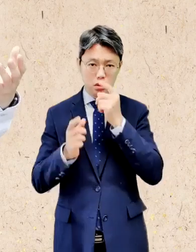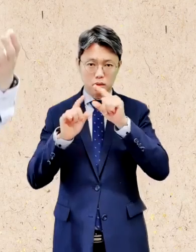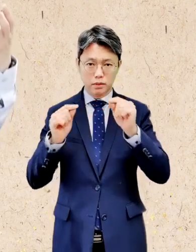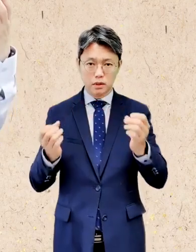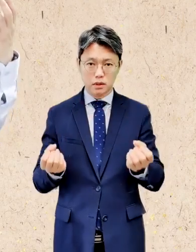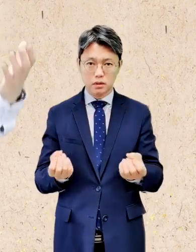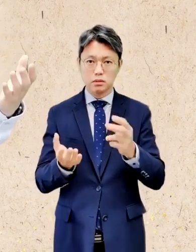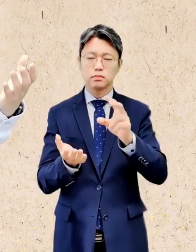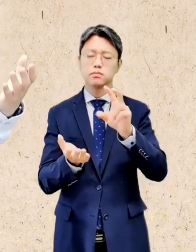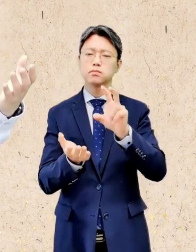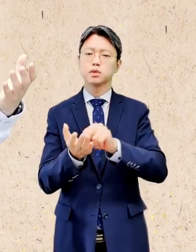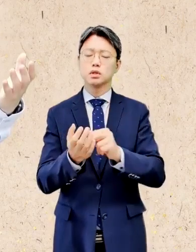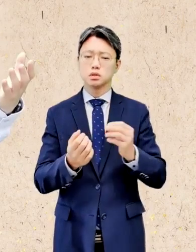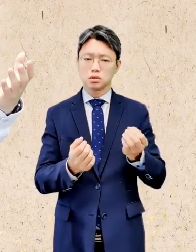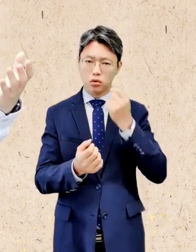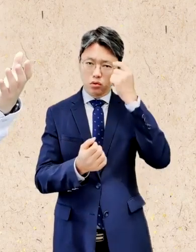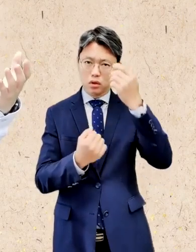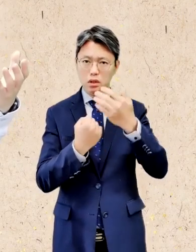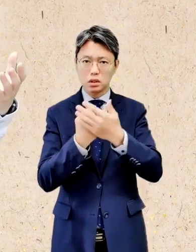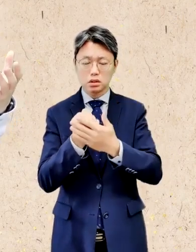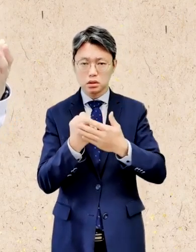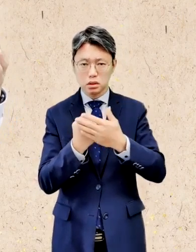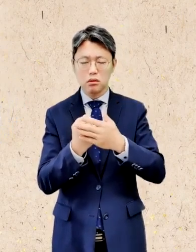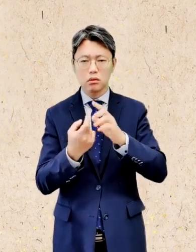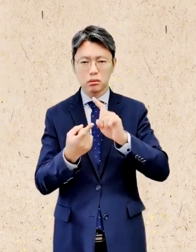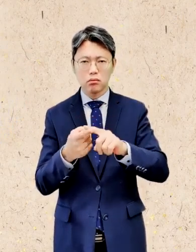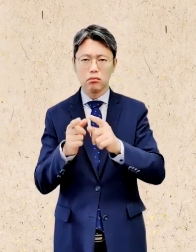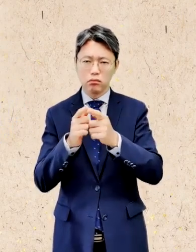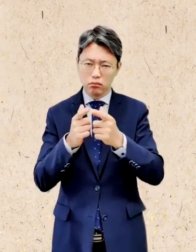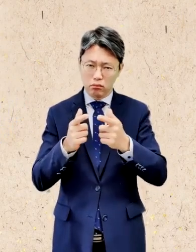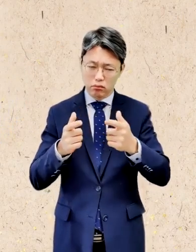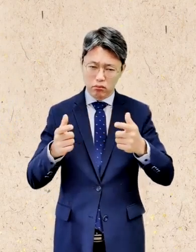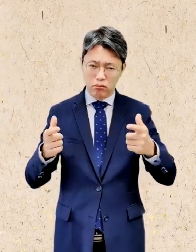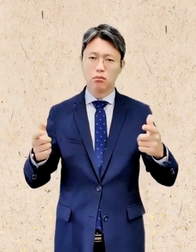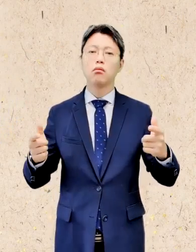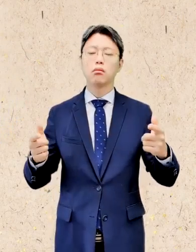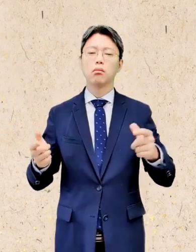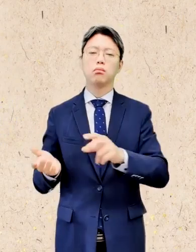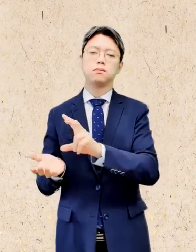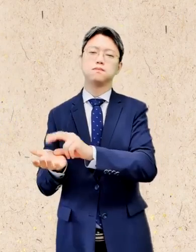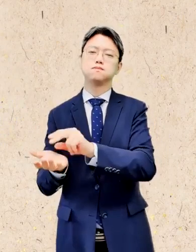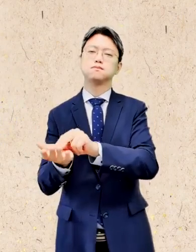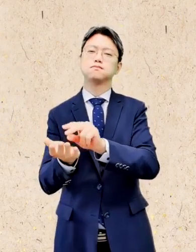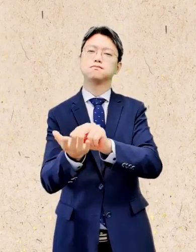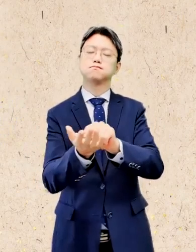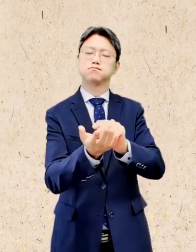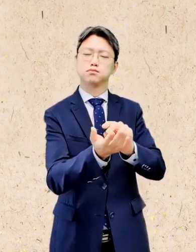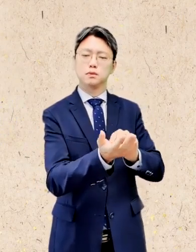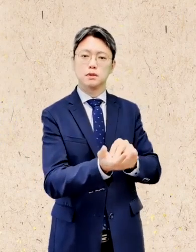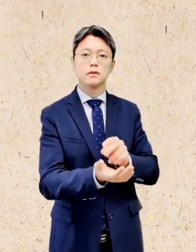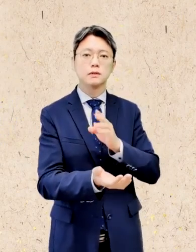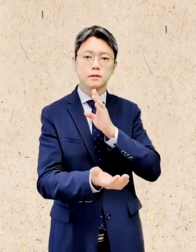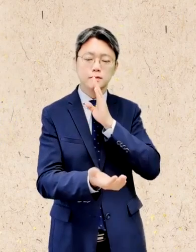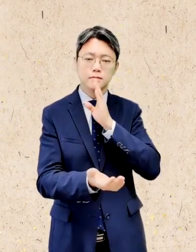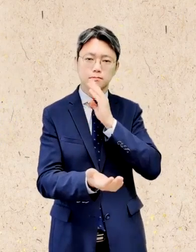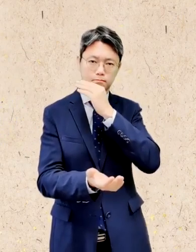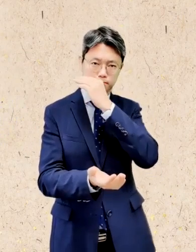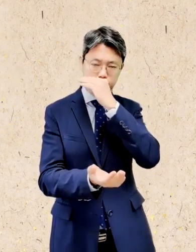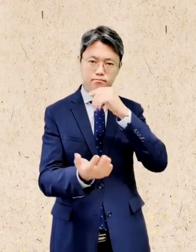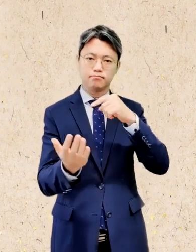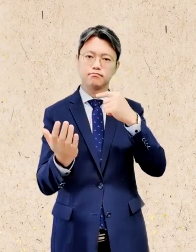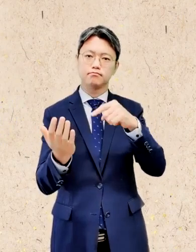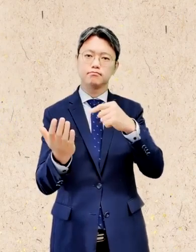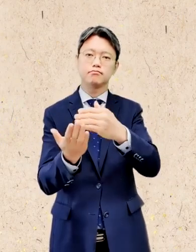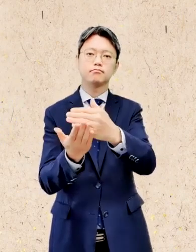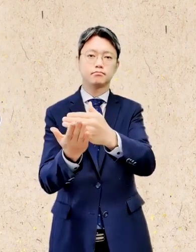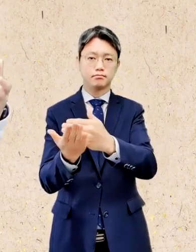그리고 성령의 은사에 대한 부분 등 당시 고린도 교회에 있었던 문제를 실제적으로 주제별로 가르치고